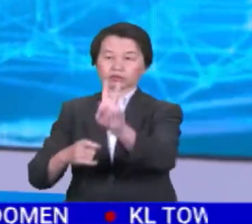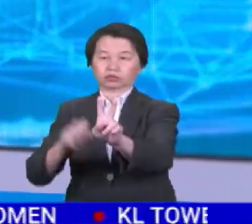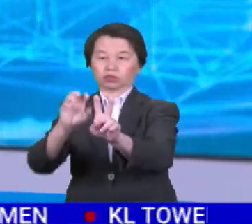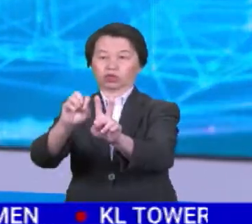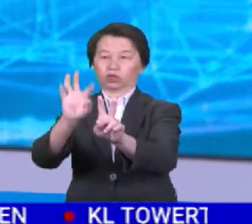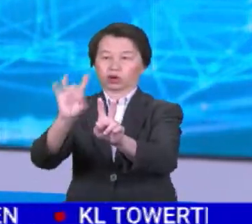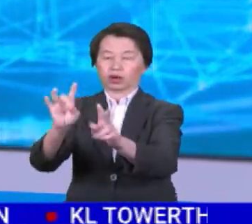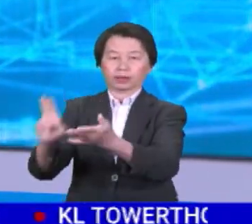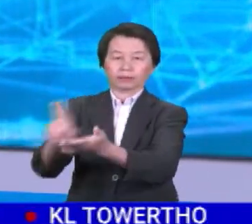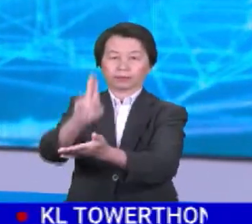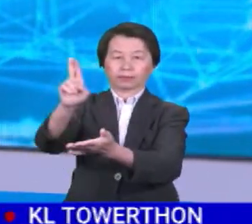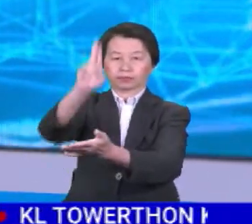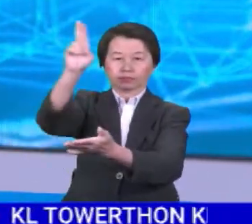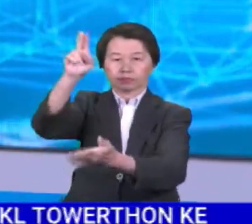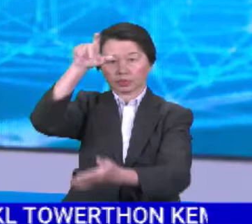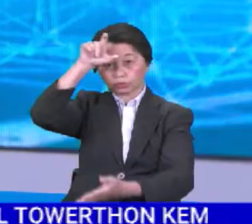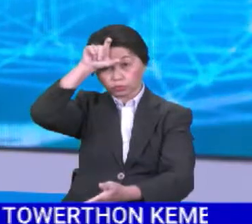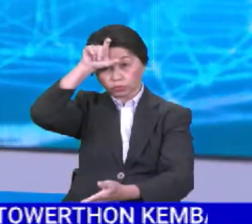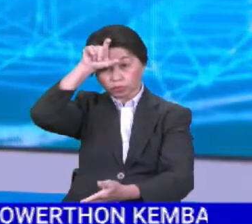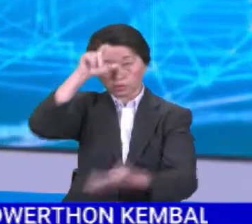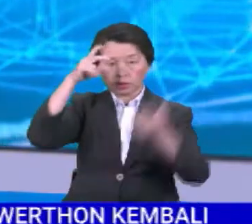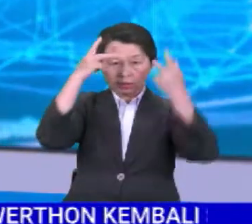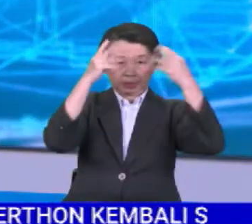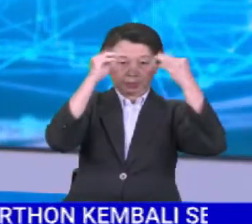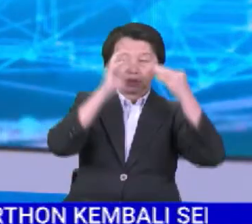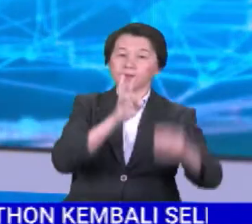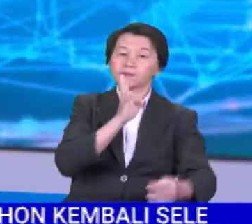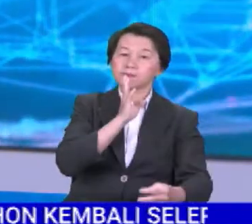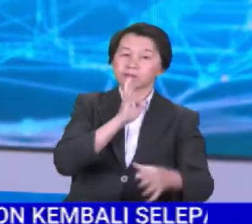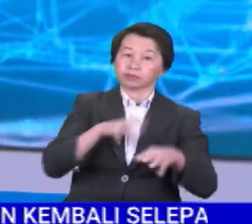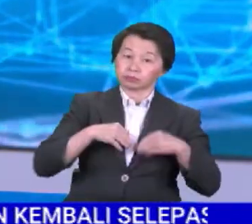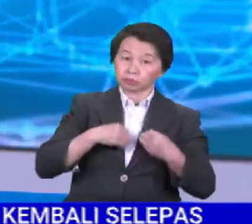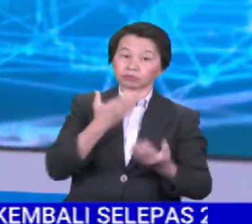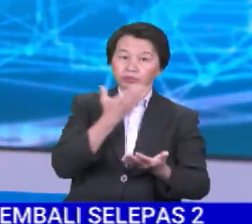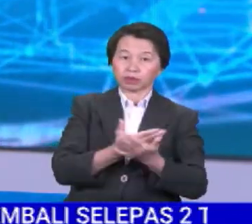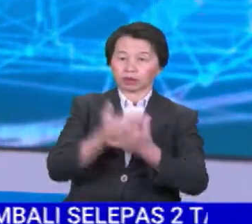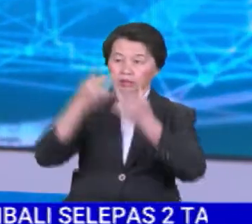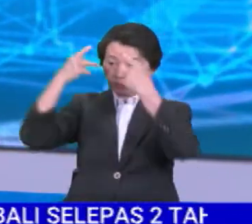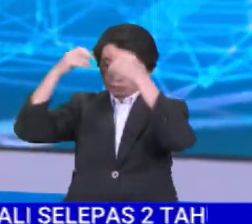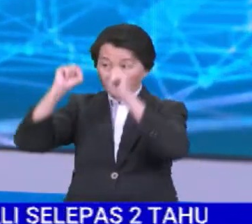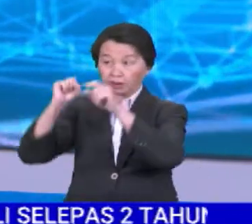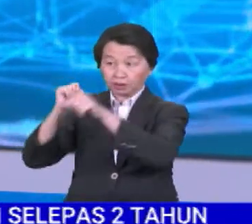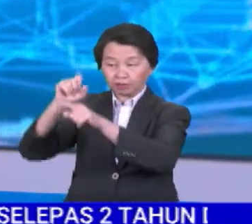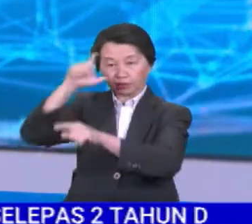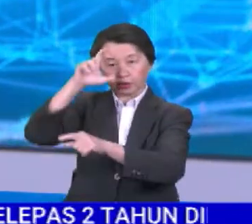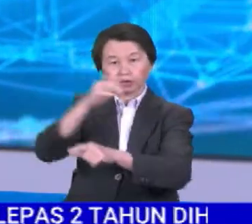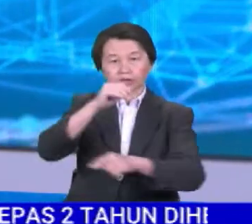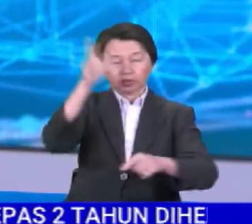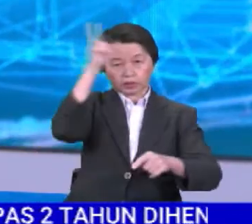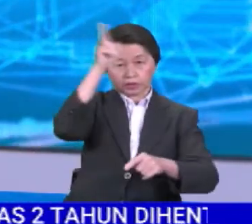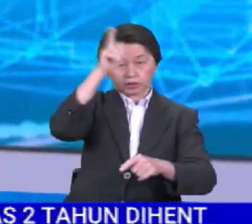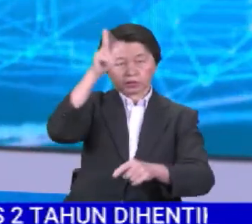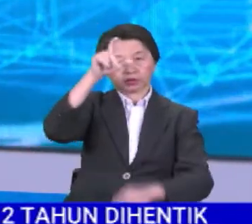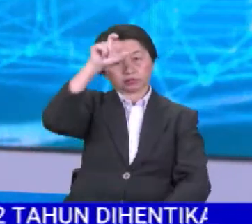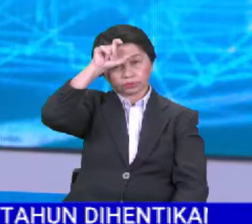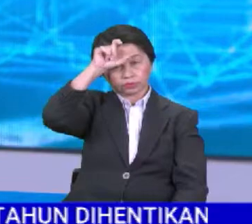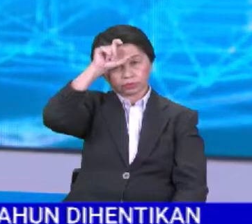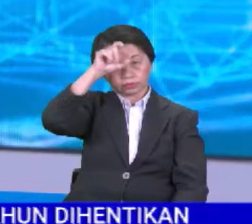208 universiti di Turki. Menurut Perdana Menteri, ia disambut baik oleh Presiden Erdogan dan kerajaan Turki.